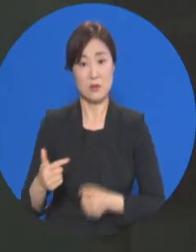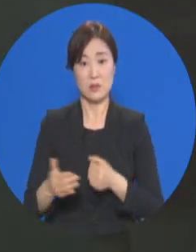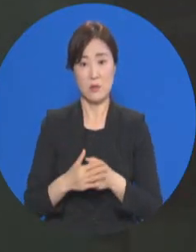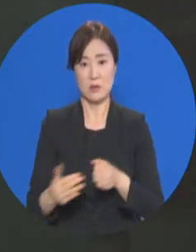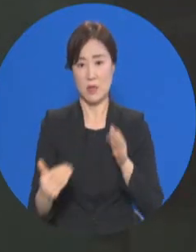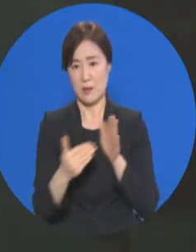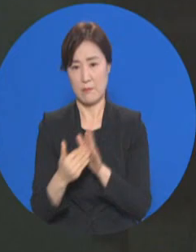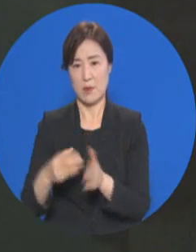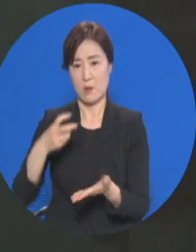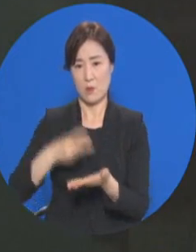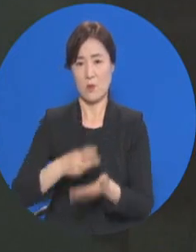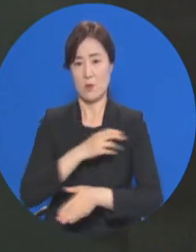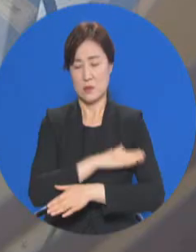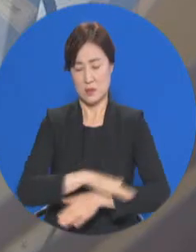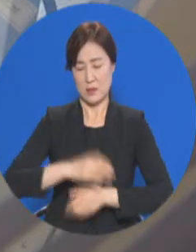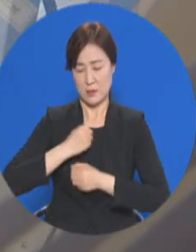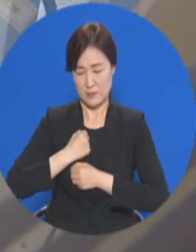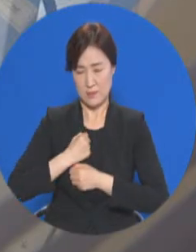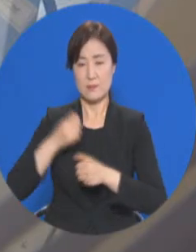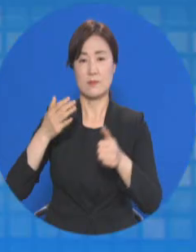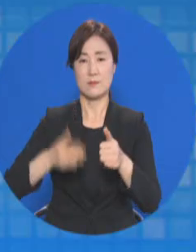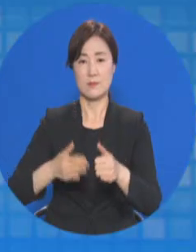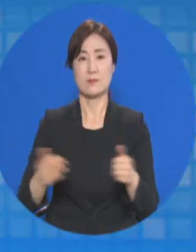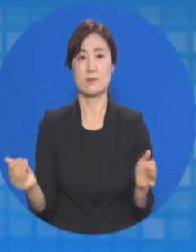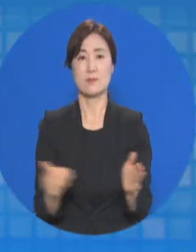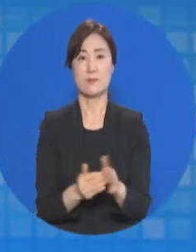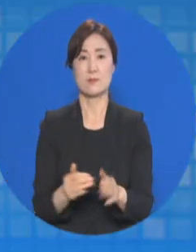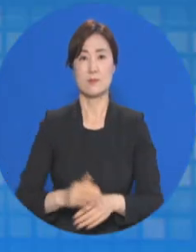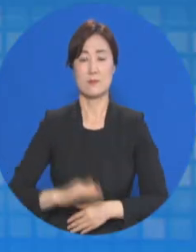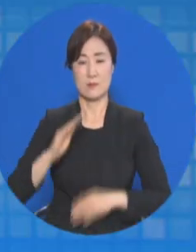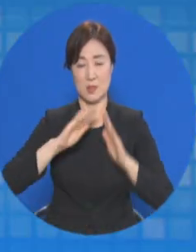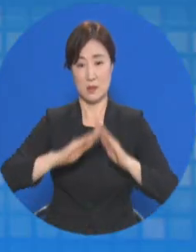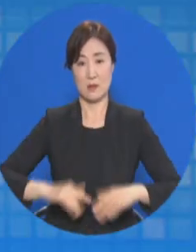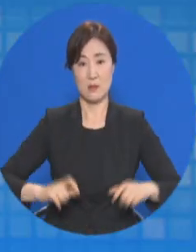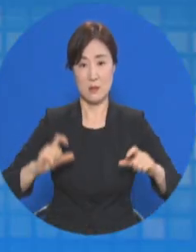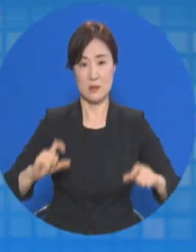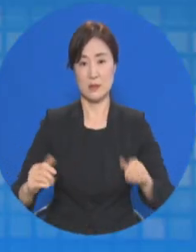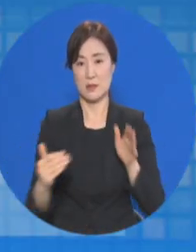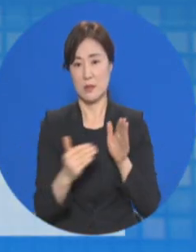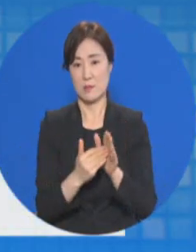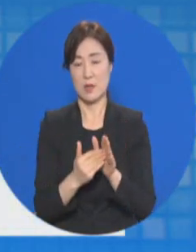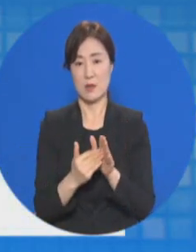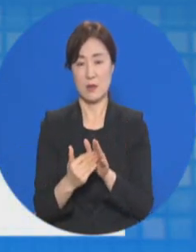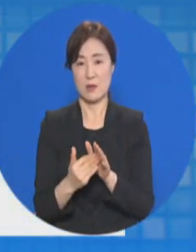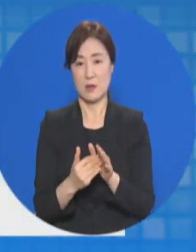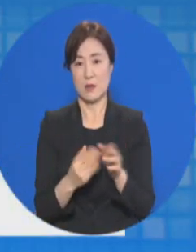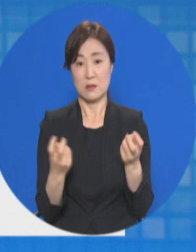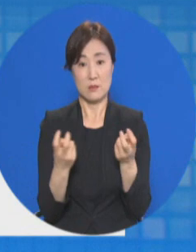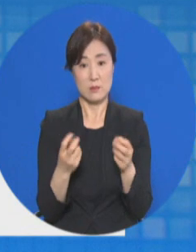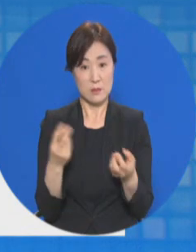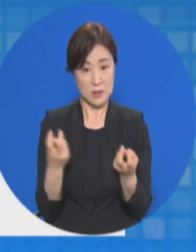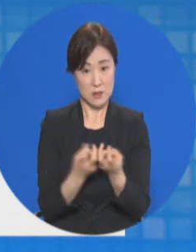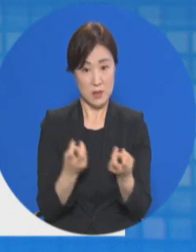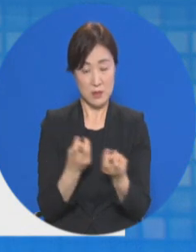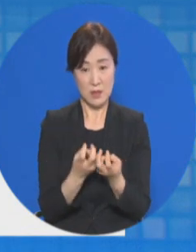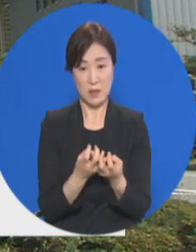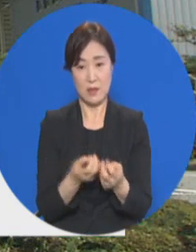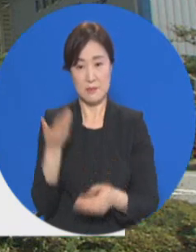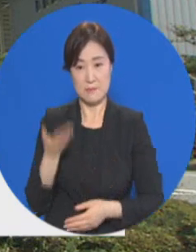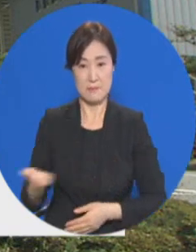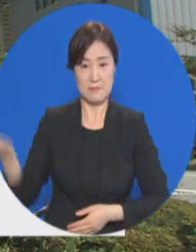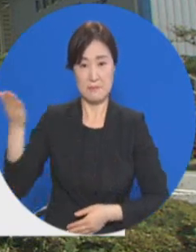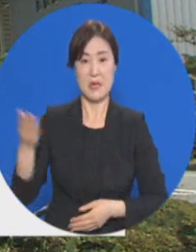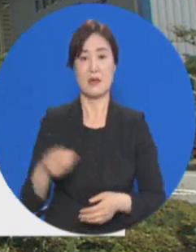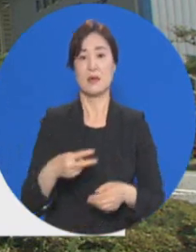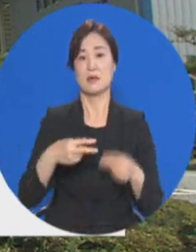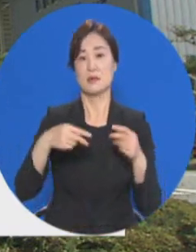방역 수칙 준수를 당부했습니다. 전남 지역의 방역 단계가 사회적 거리두기 2단계로 격상됨에 따라